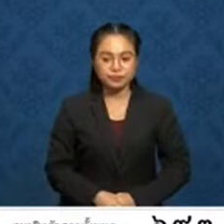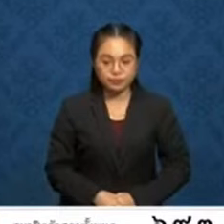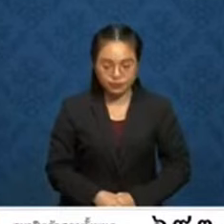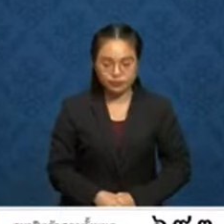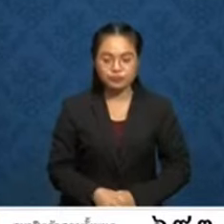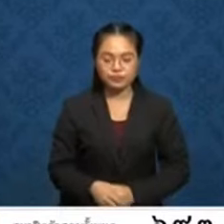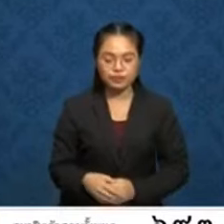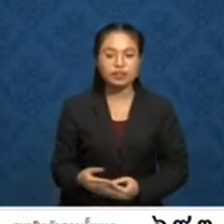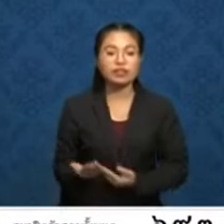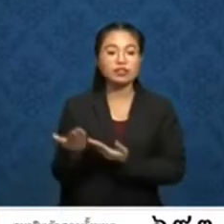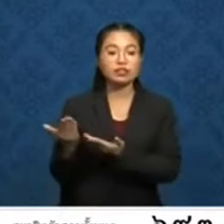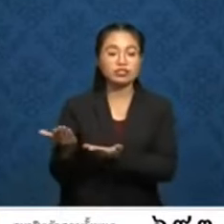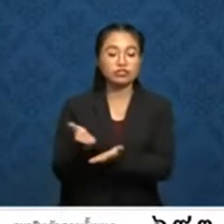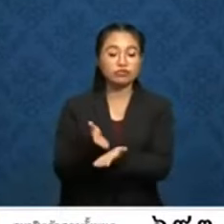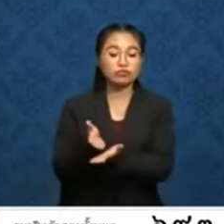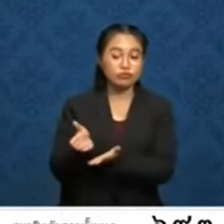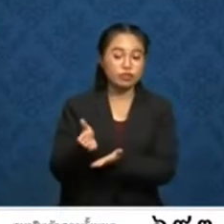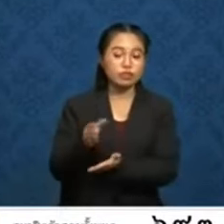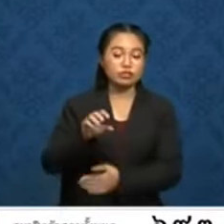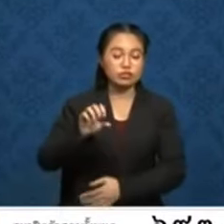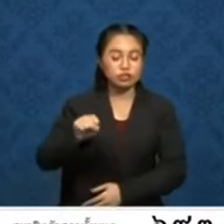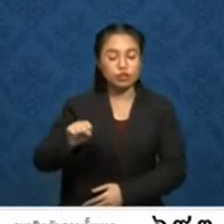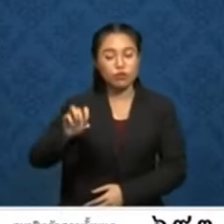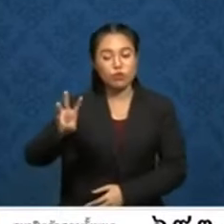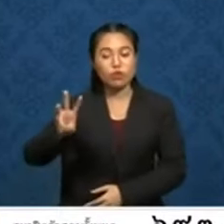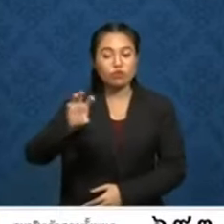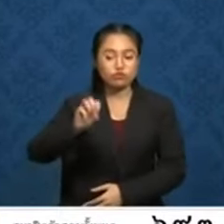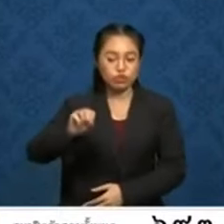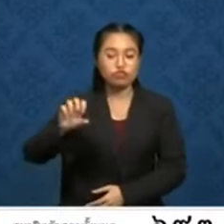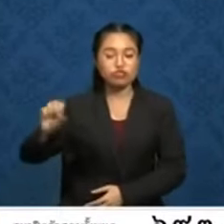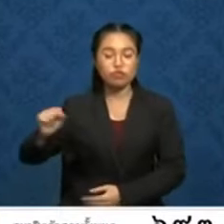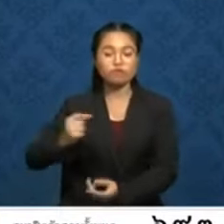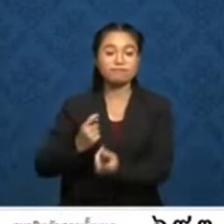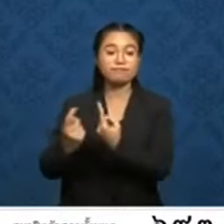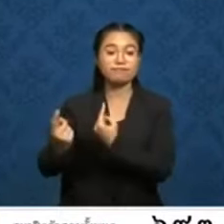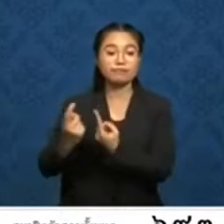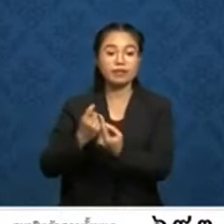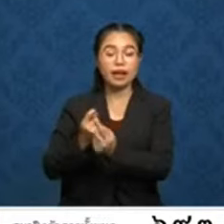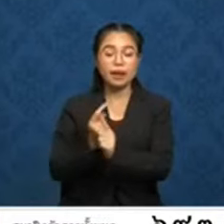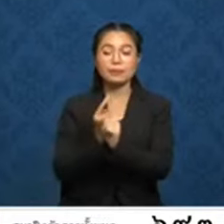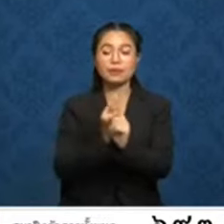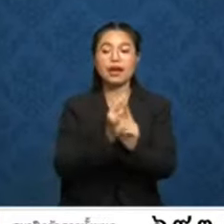รัฐสภาซึ่งข้อบังคับข้อ140วรร